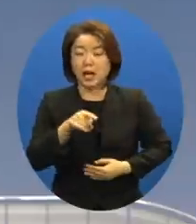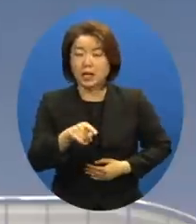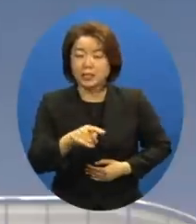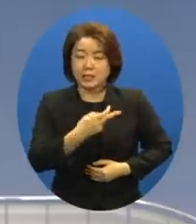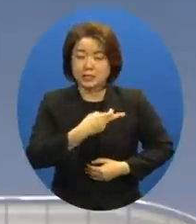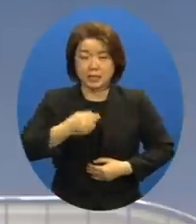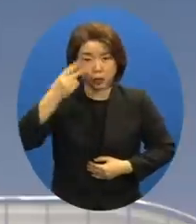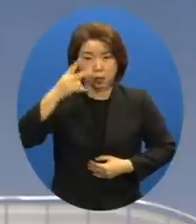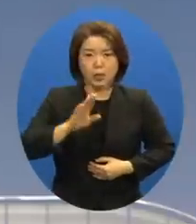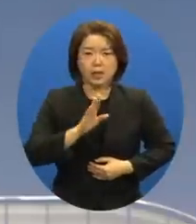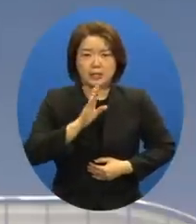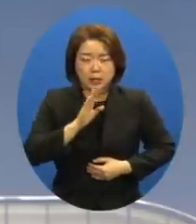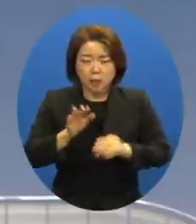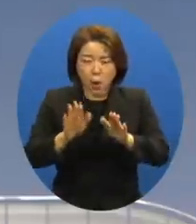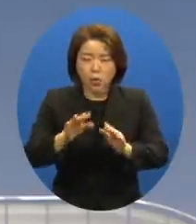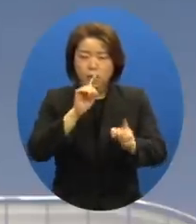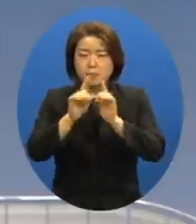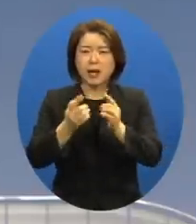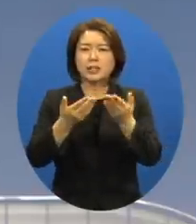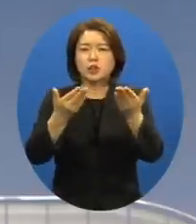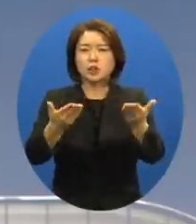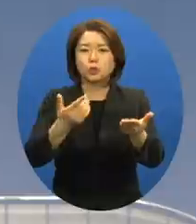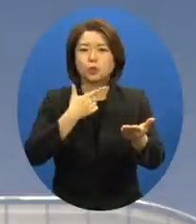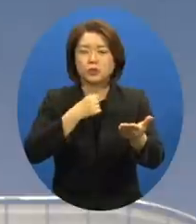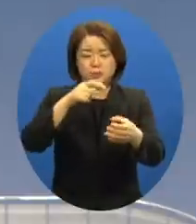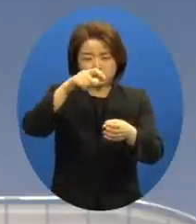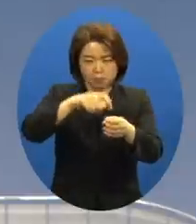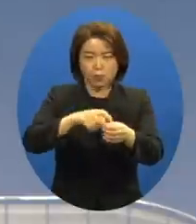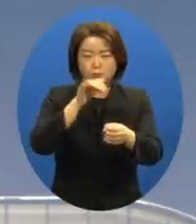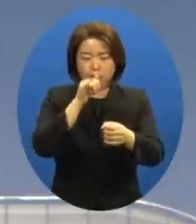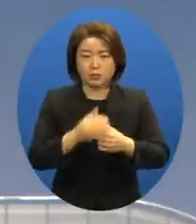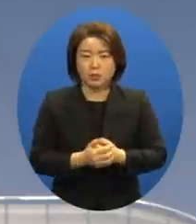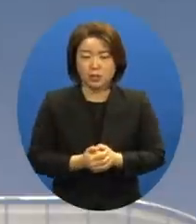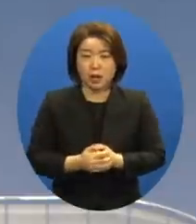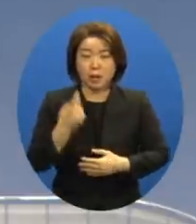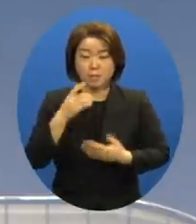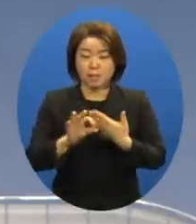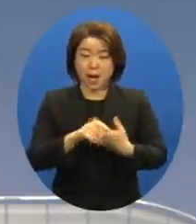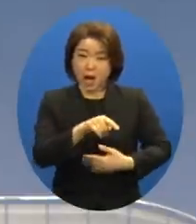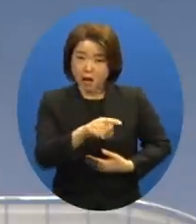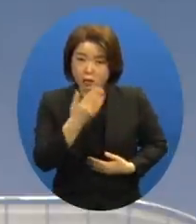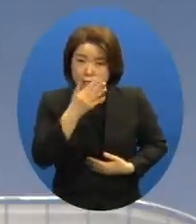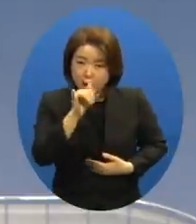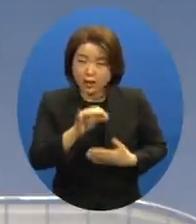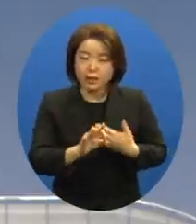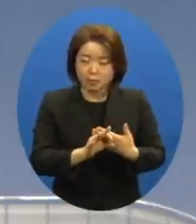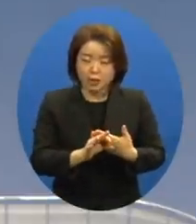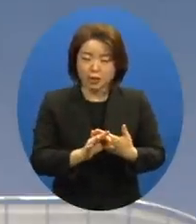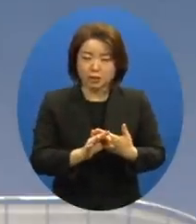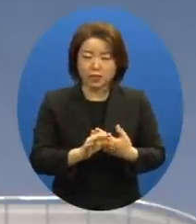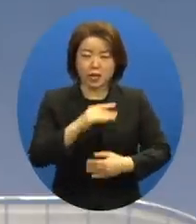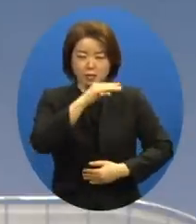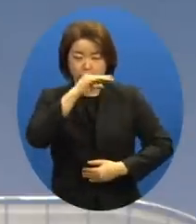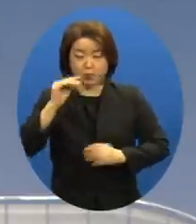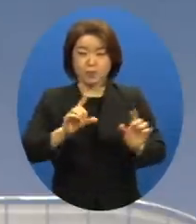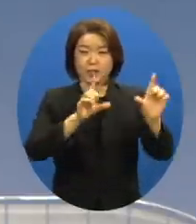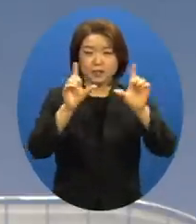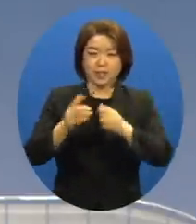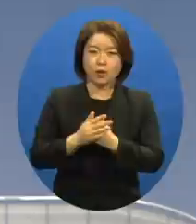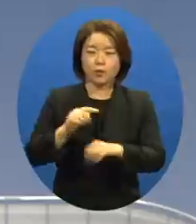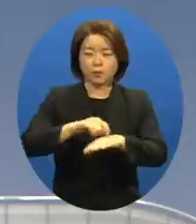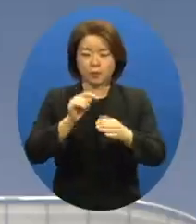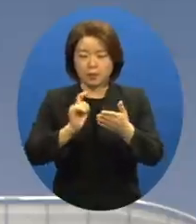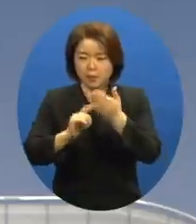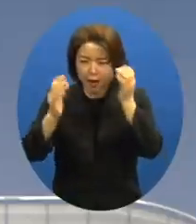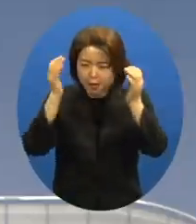바울이 정말 오늘 말씀 하려고 하는 것입니다 만약에 그럴 수 있다면 품위 있게 살고 마음에